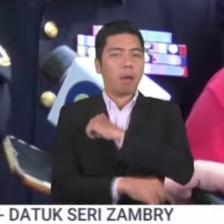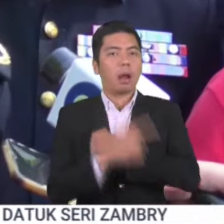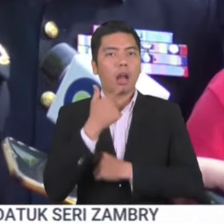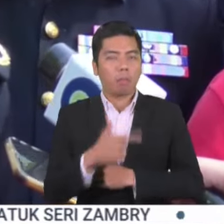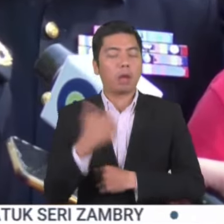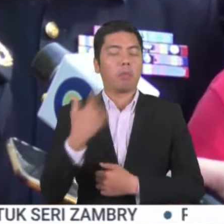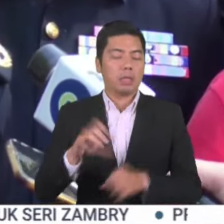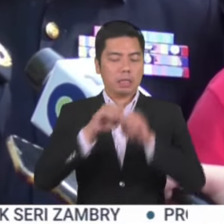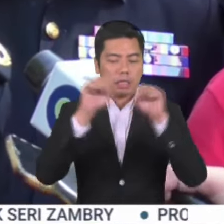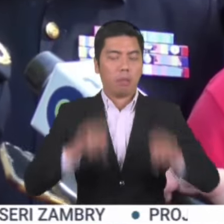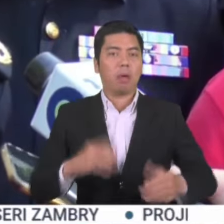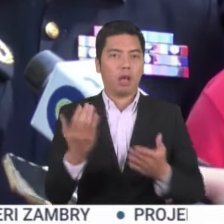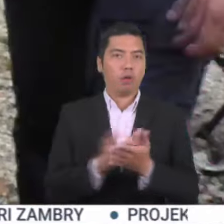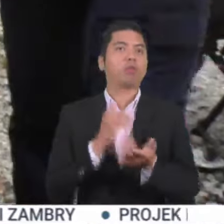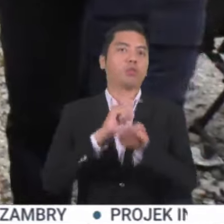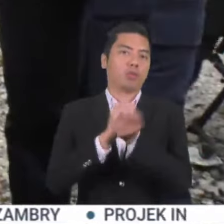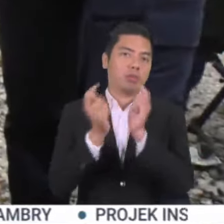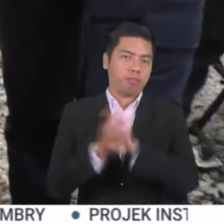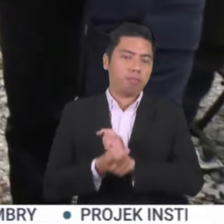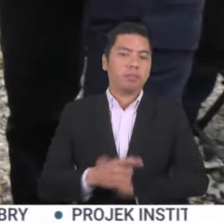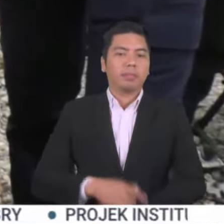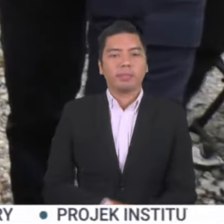akan tukar kepada layak.